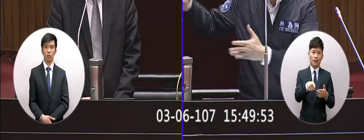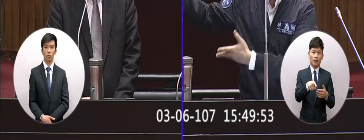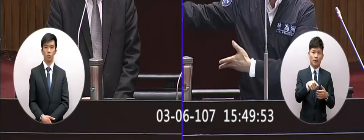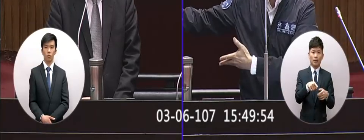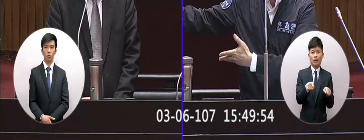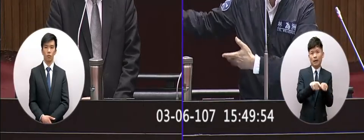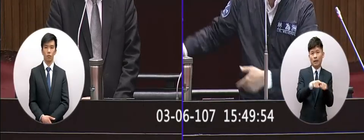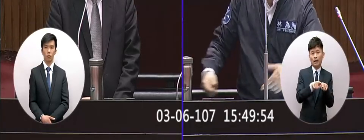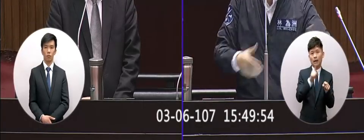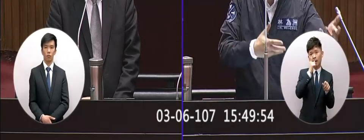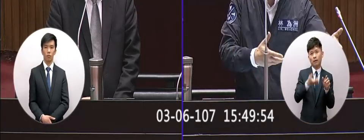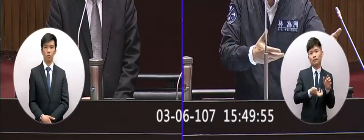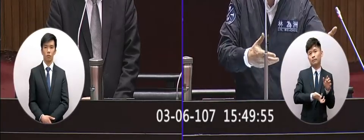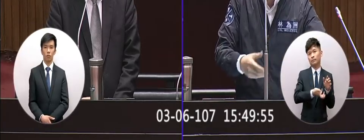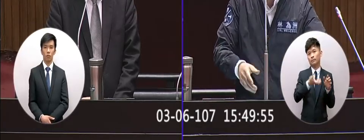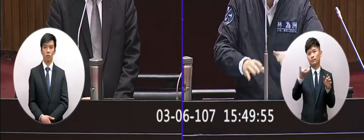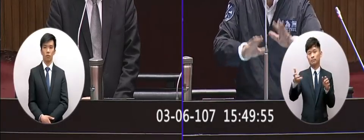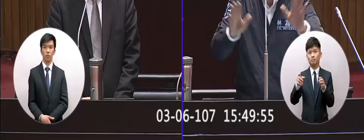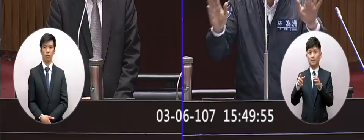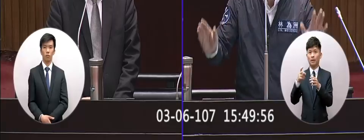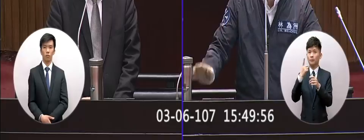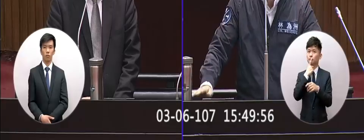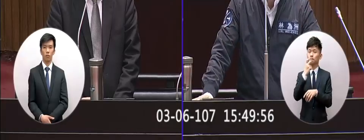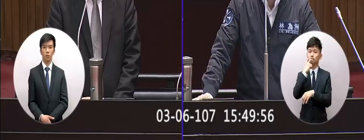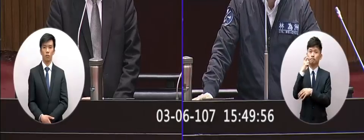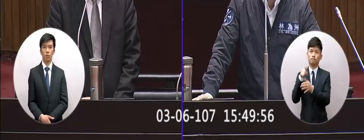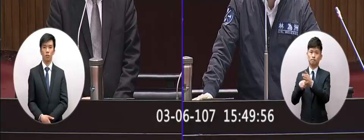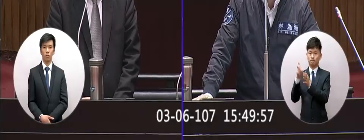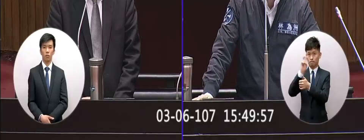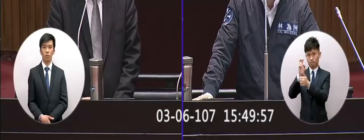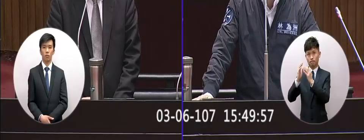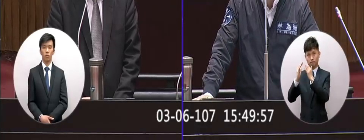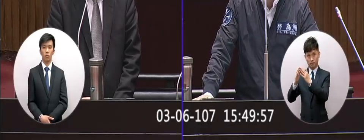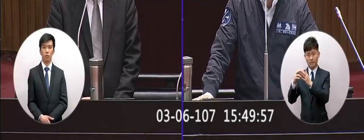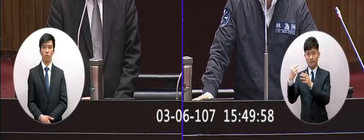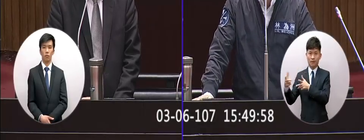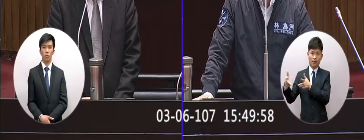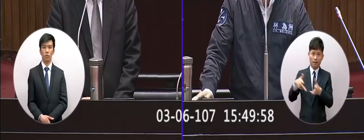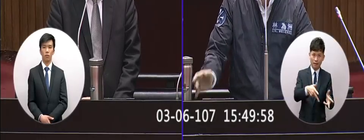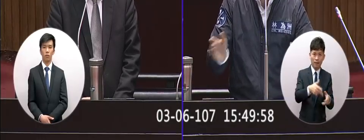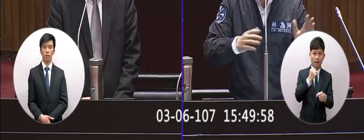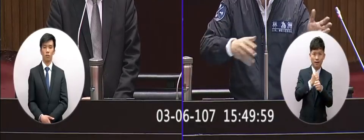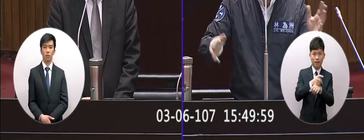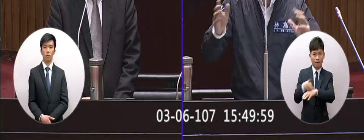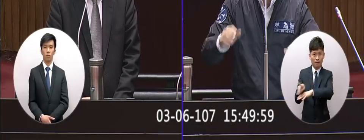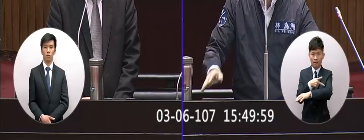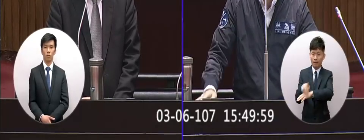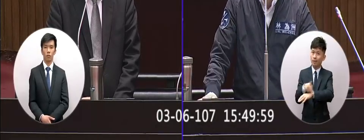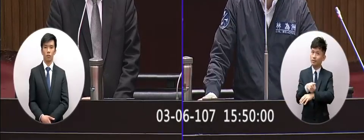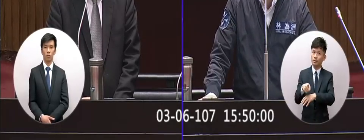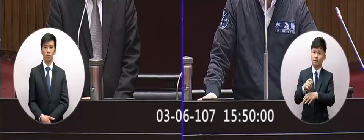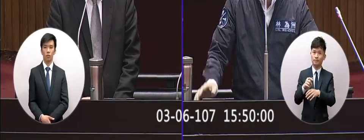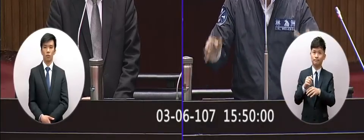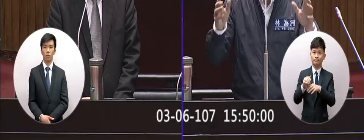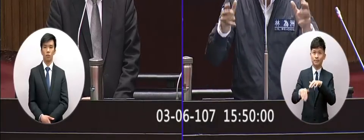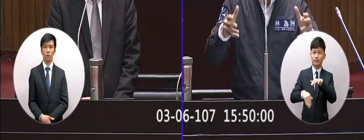在直辖市，然后去那边上班，这个对很多的社会成本都会增加了。我们希望可以解决这样的问题，新